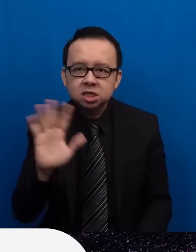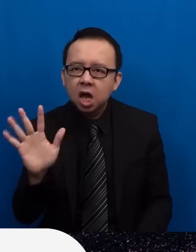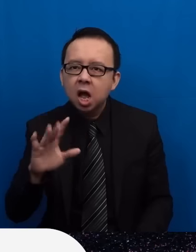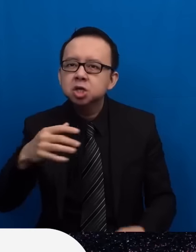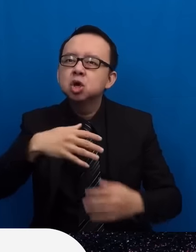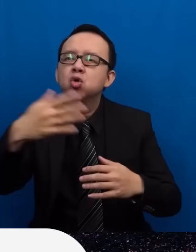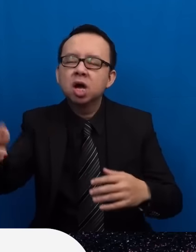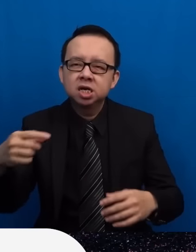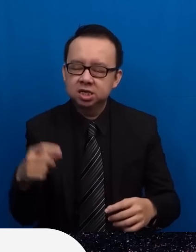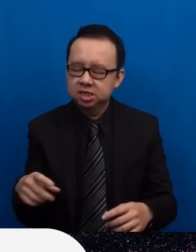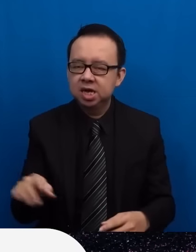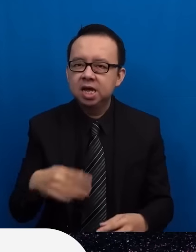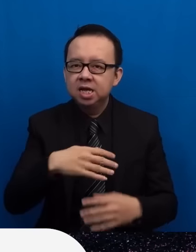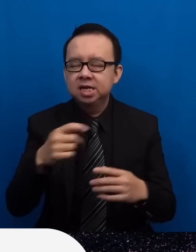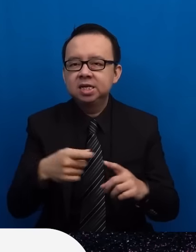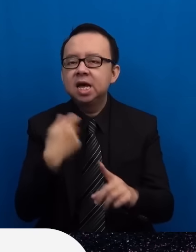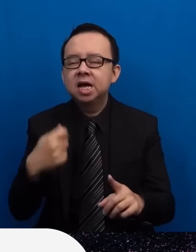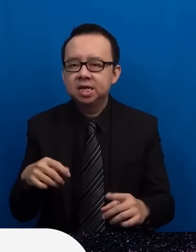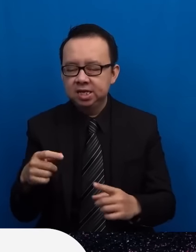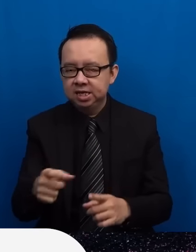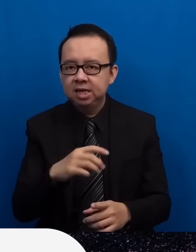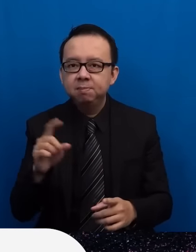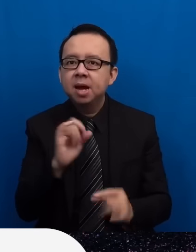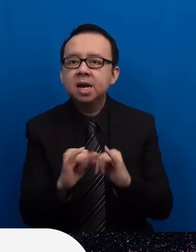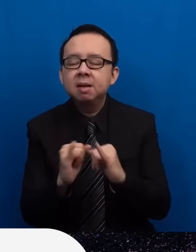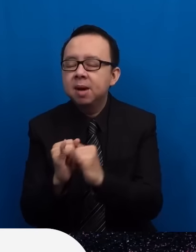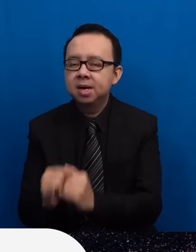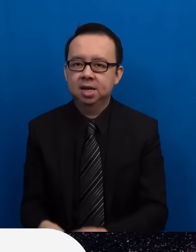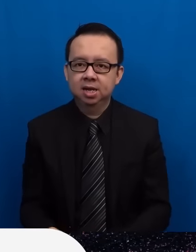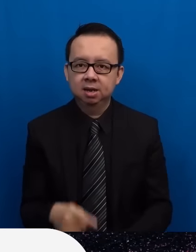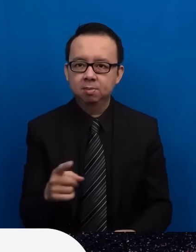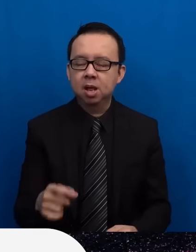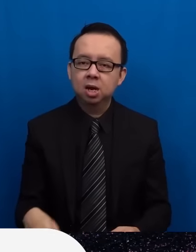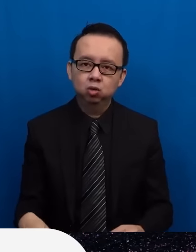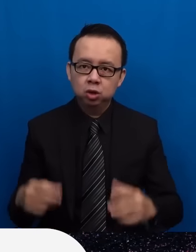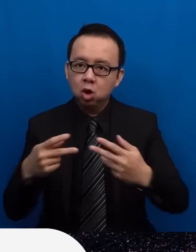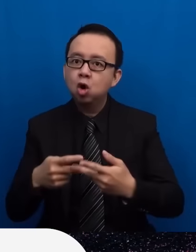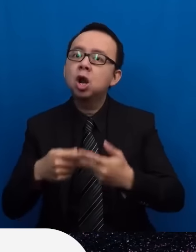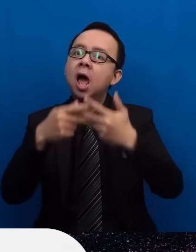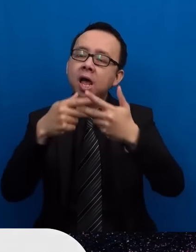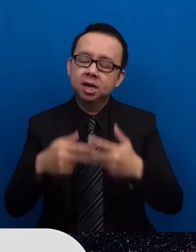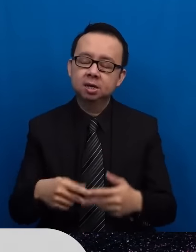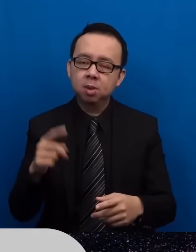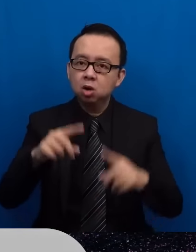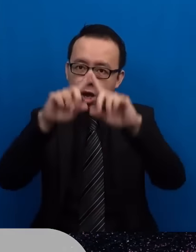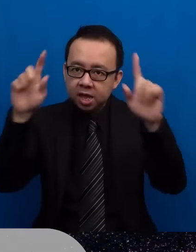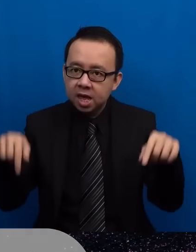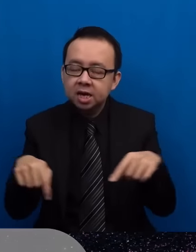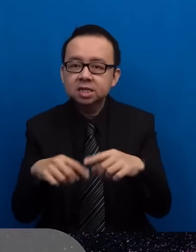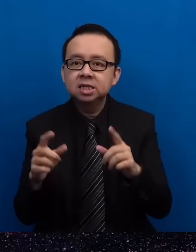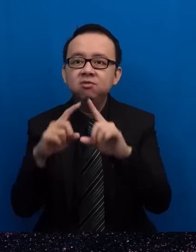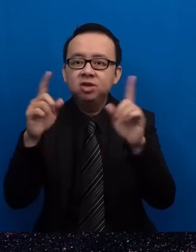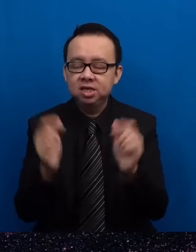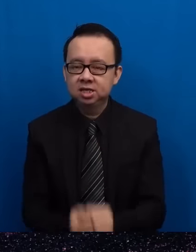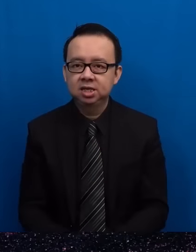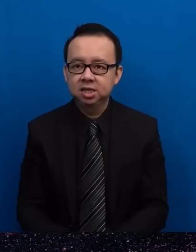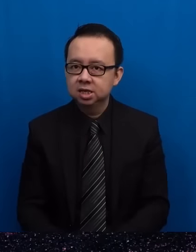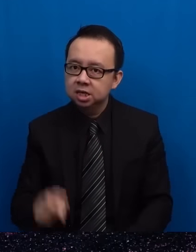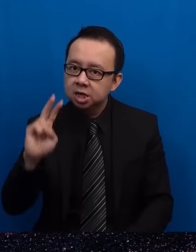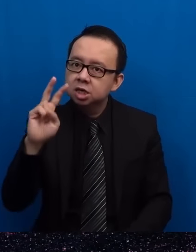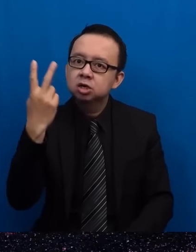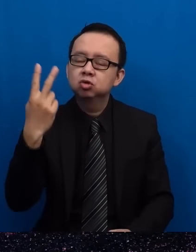pertemuan-pertemuan yang ada via live streaming, via online, melalui gadget Anda ataupun melalui layar televisi Anda.